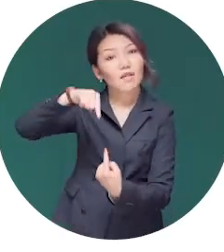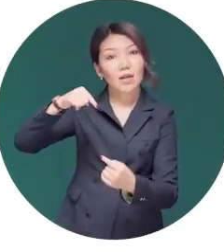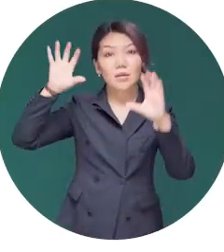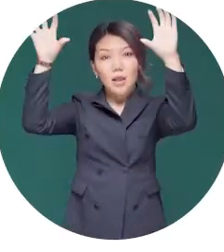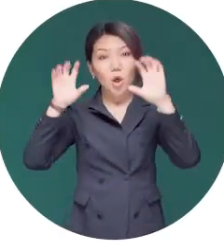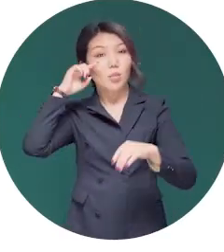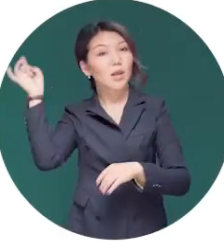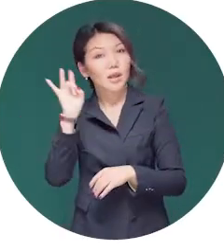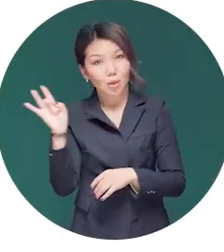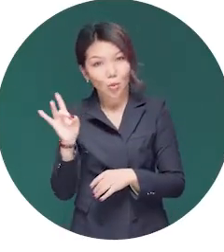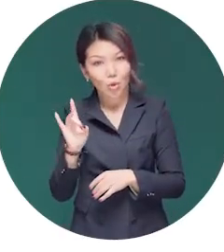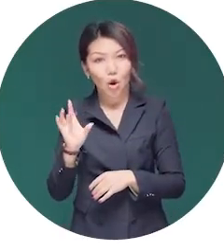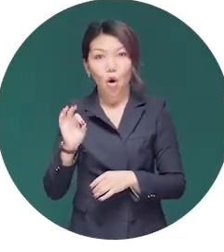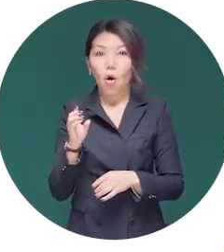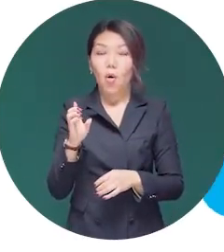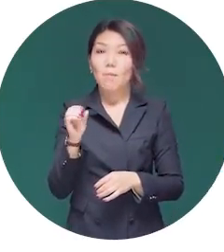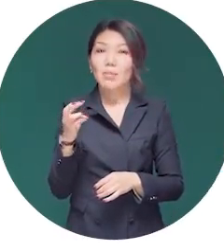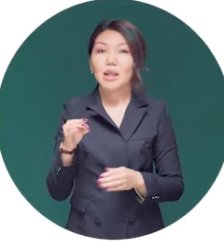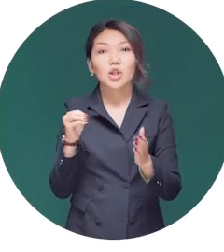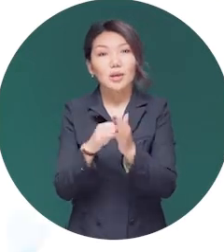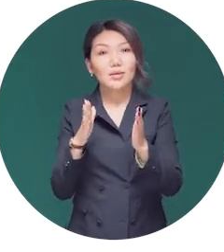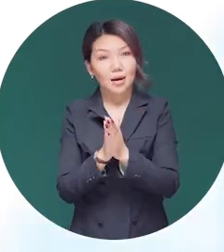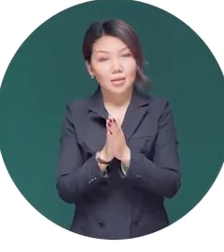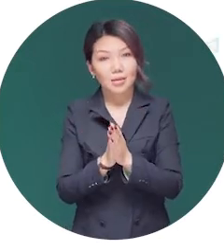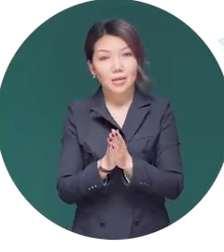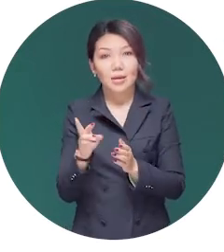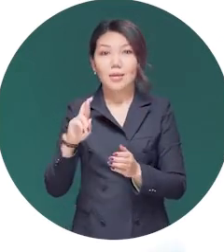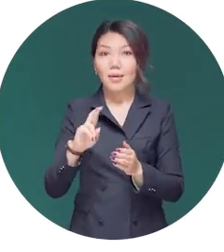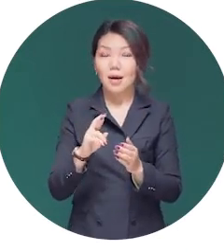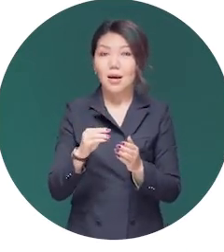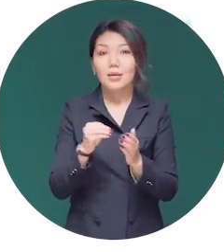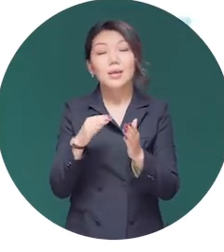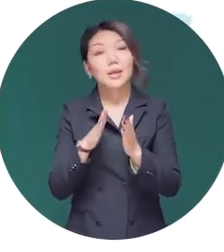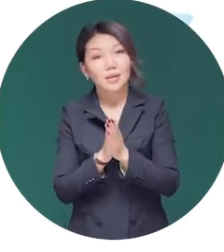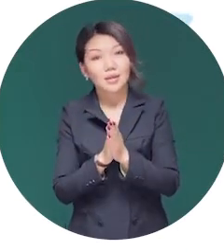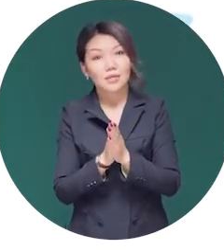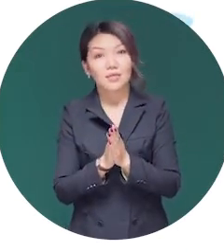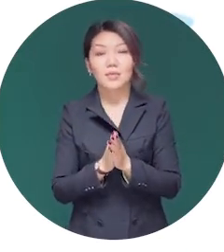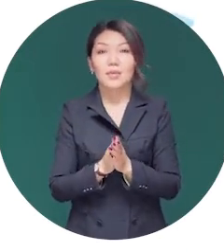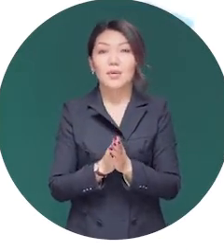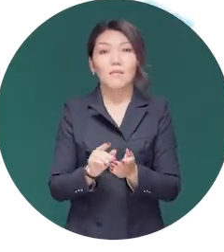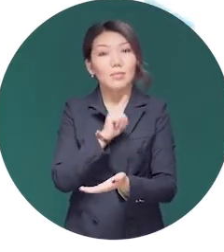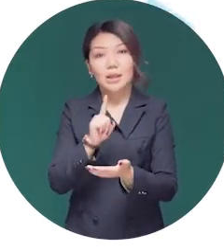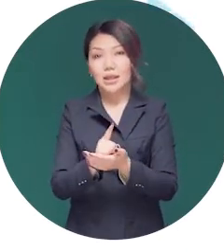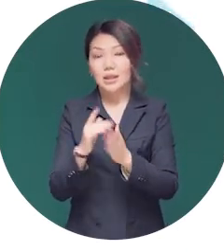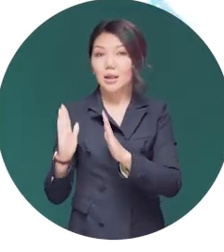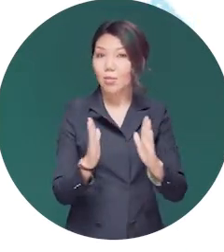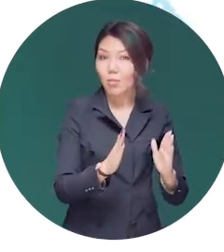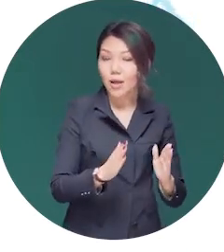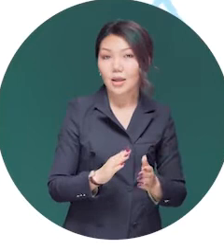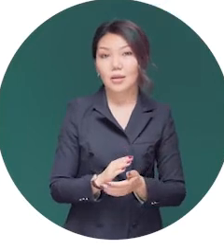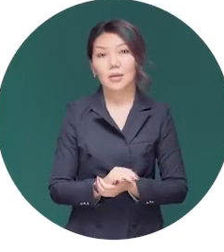Уважаемые граждане, в соответствии с законом о биометрической регистрации граждан Кыргызской Республики подлежат регистрации